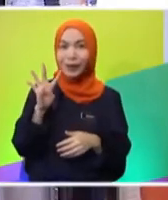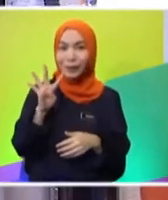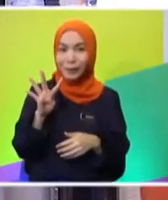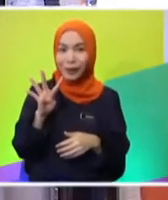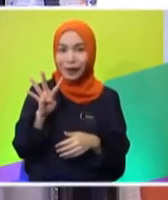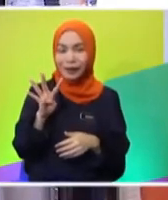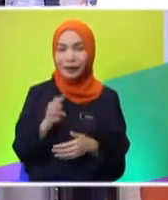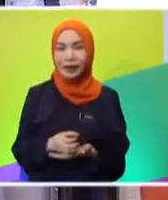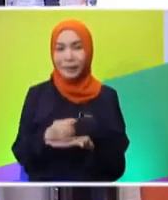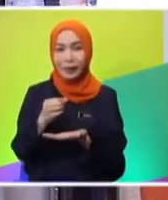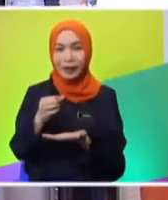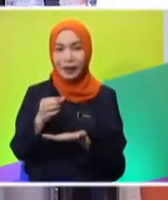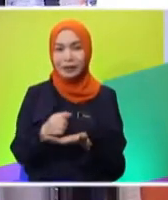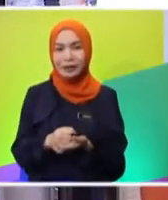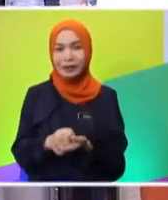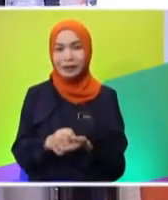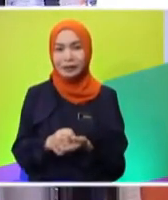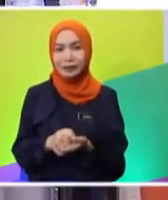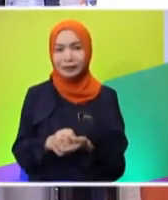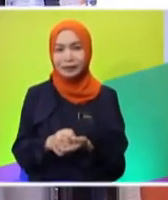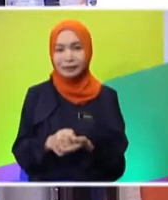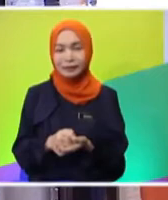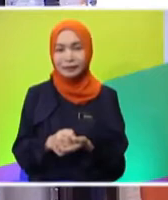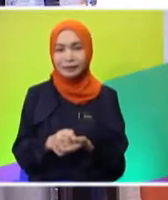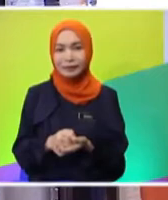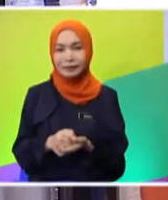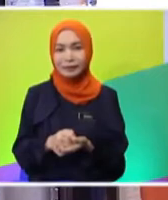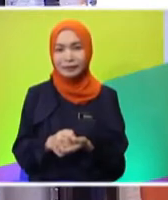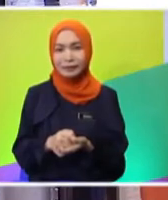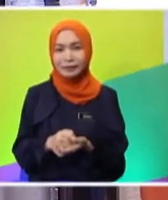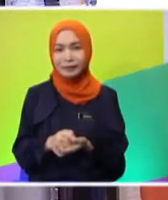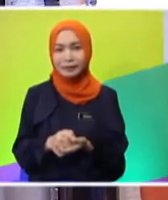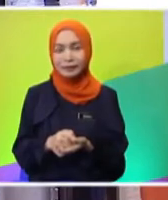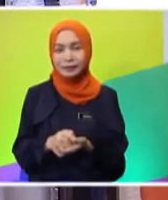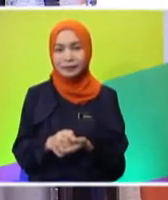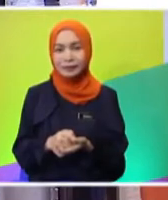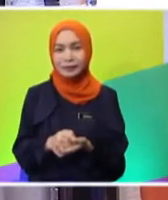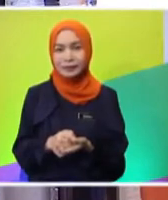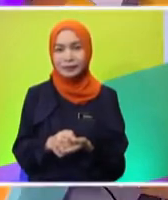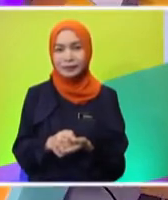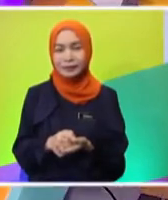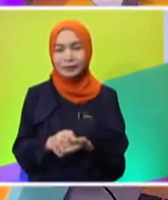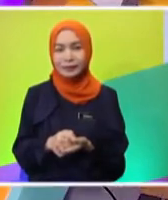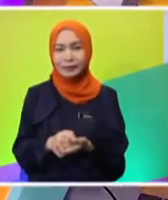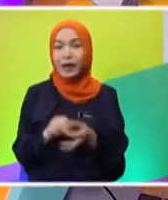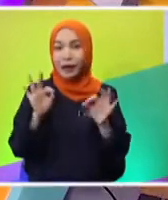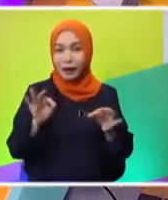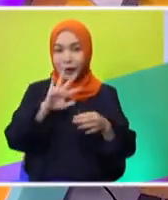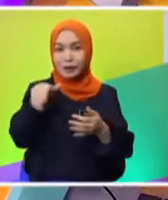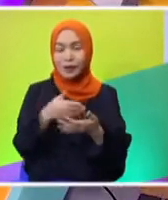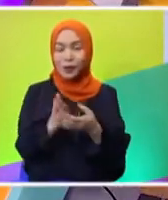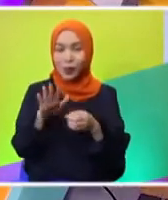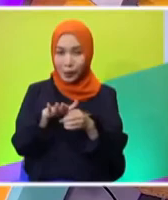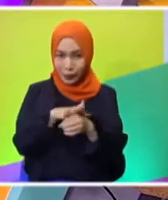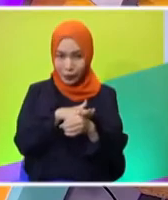+ cover Disney Channel penuh kekhusyuan ah karena penuh semua penuh kalau pada garis